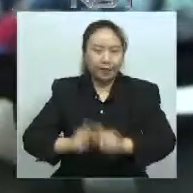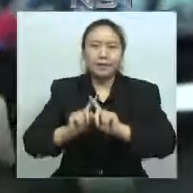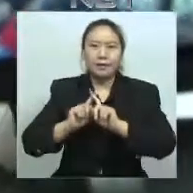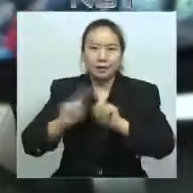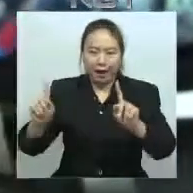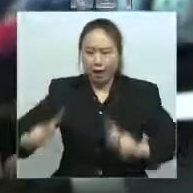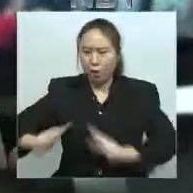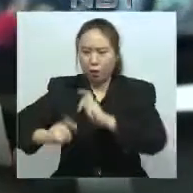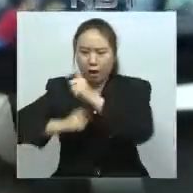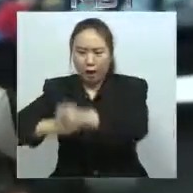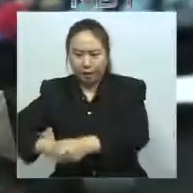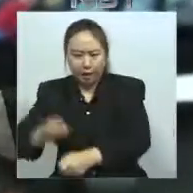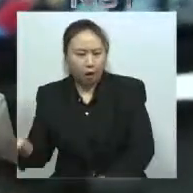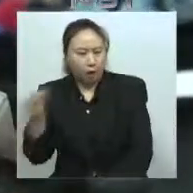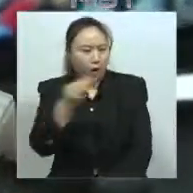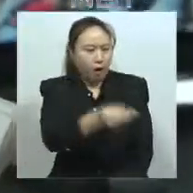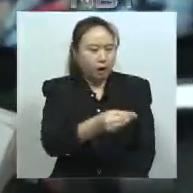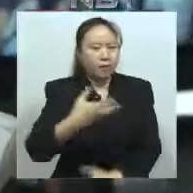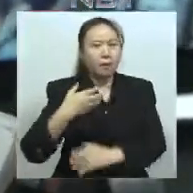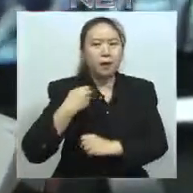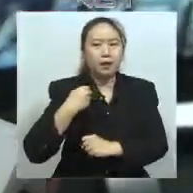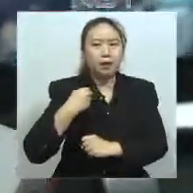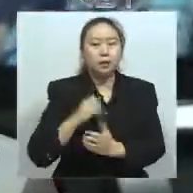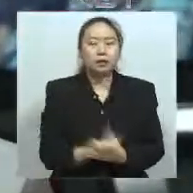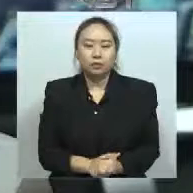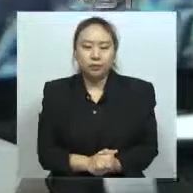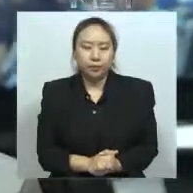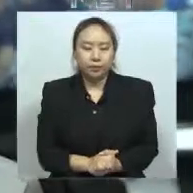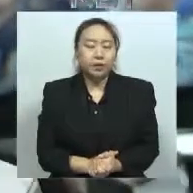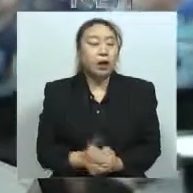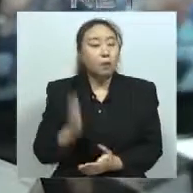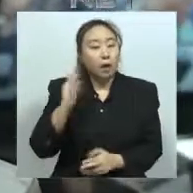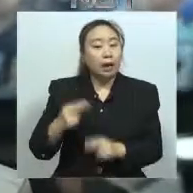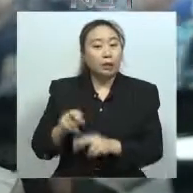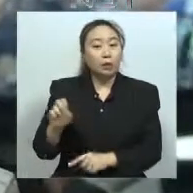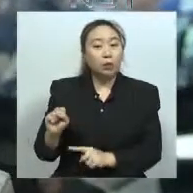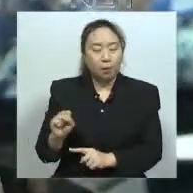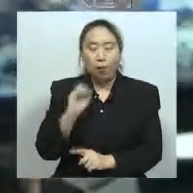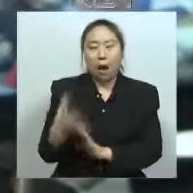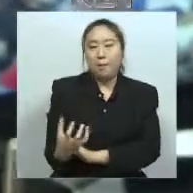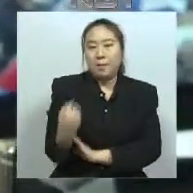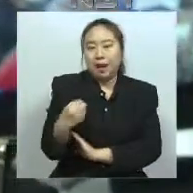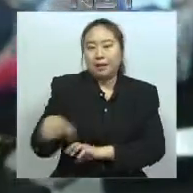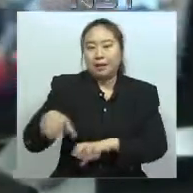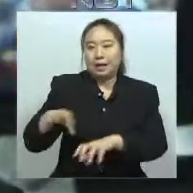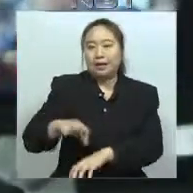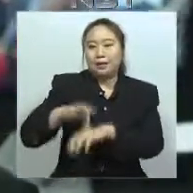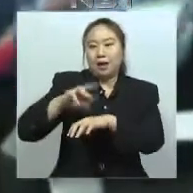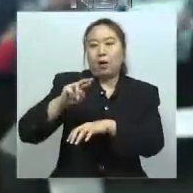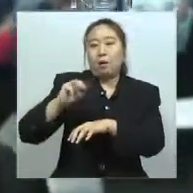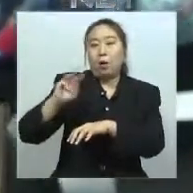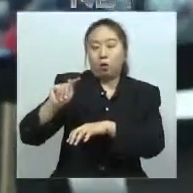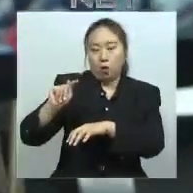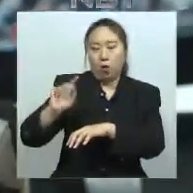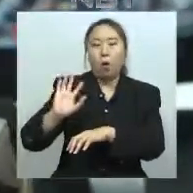รเนี่ยเป็นโควต้าของพรรคประชาธิปัตย์นะครับคุณสมศักดิ์บอกว่าอำนาจในการจัดสรรเก้าอี้รัฐมนตรีเป็นอำนาจของคณะกร